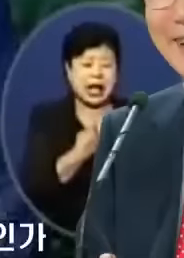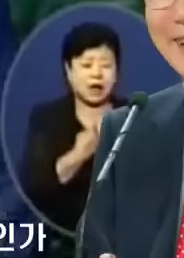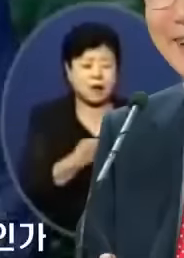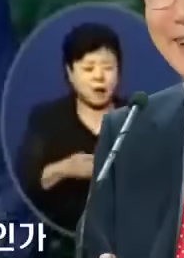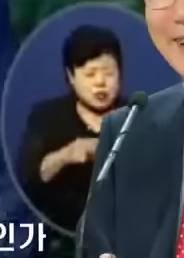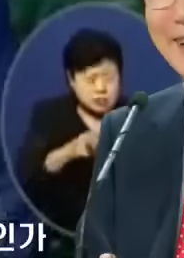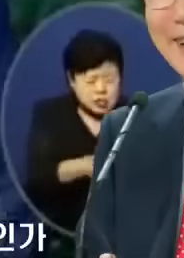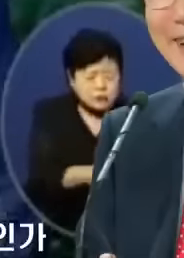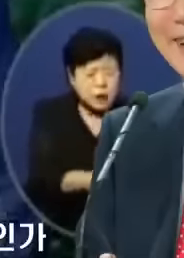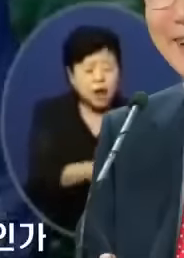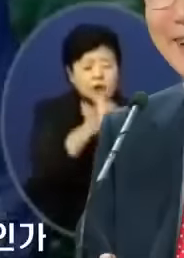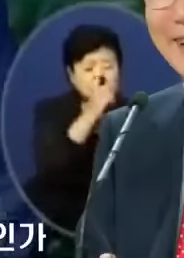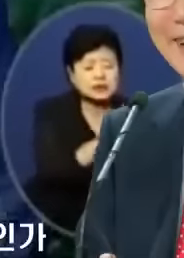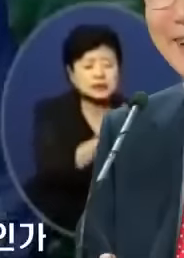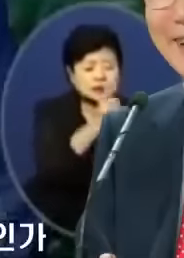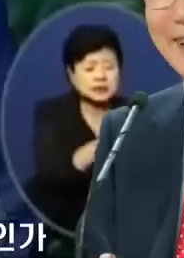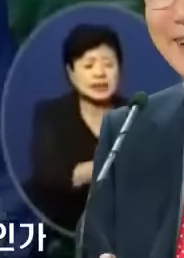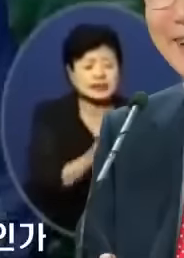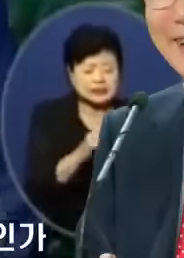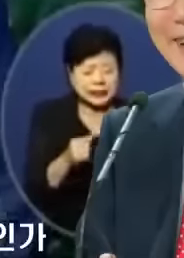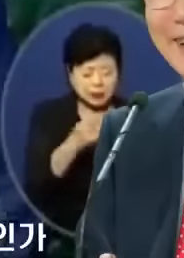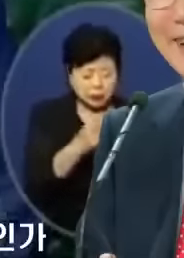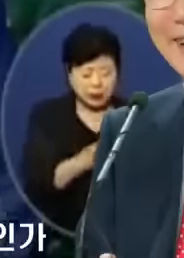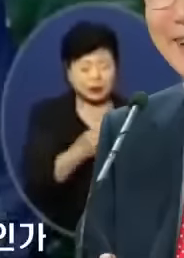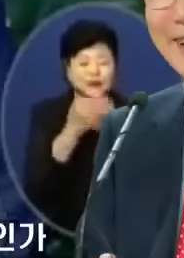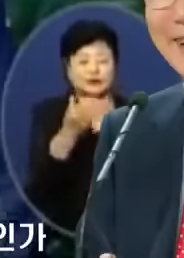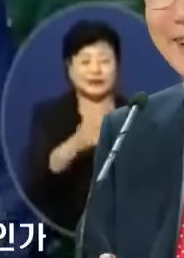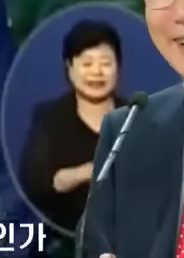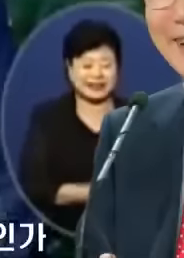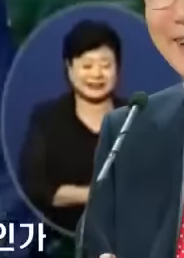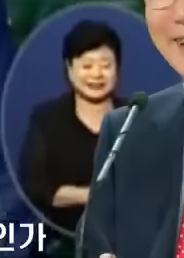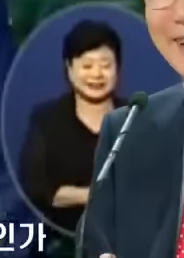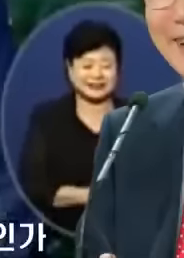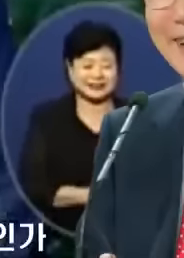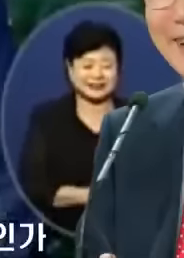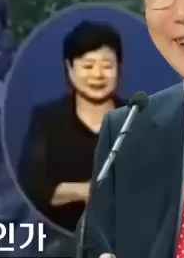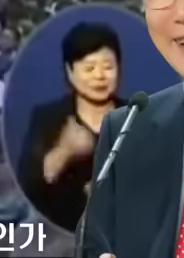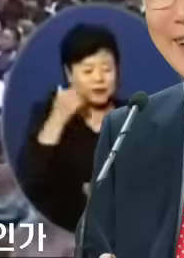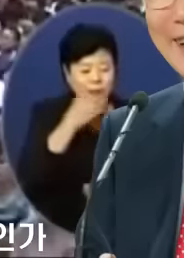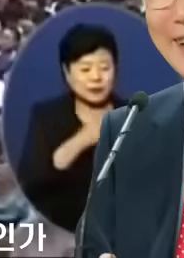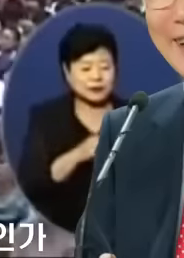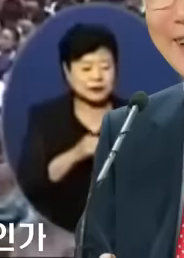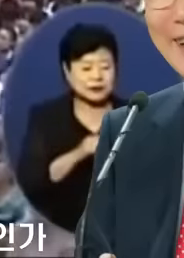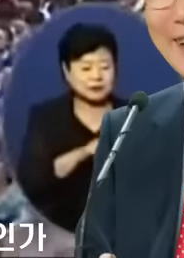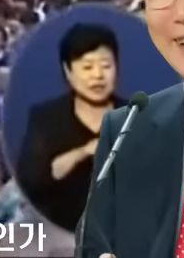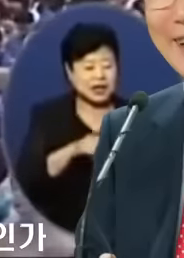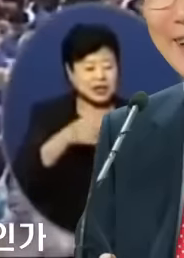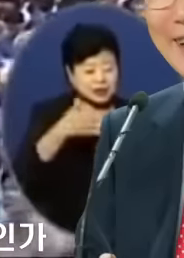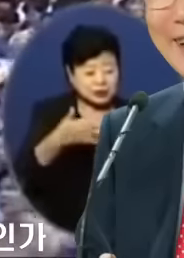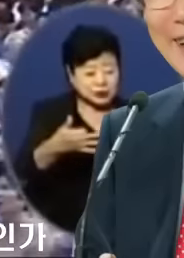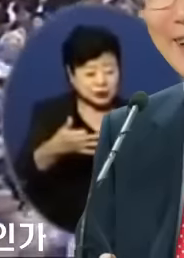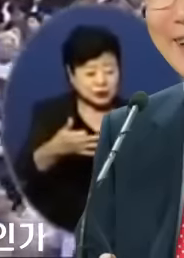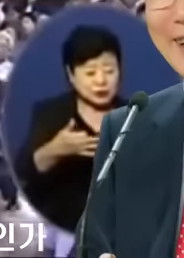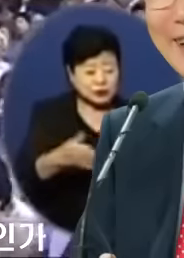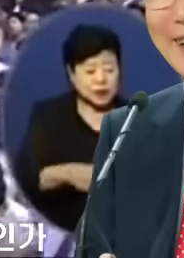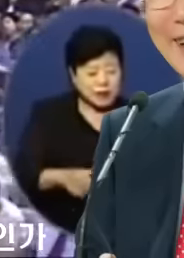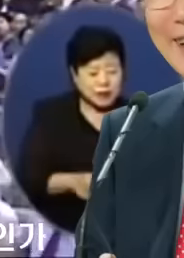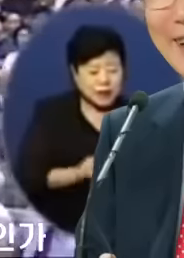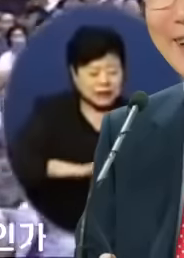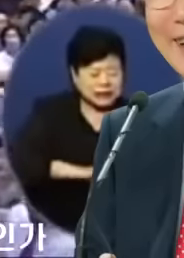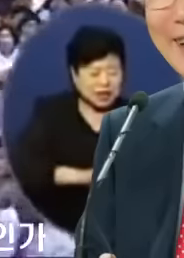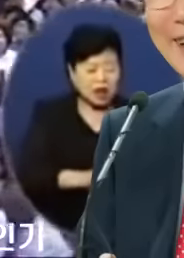극복해서 승리한 사람으로서 살게 되기를 원하는 것입니다. 누가복음 10장 19절에 내가 너희에게 뱀과 전갈을